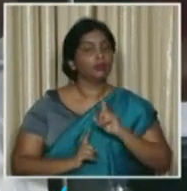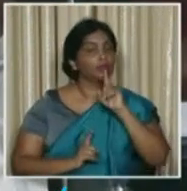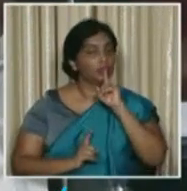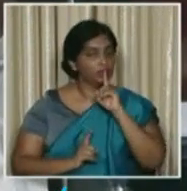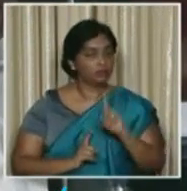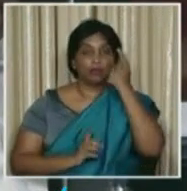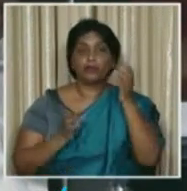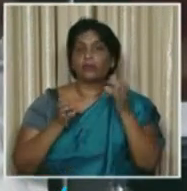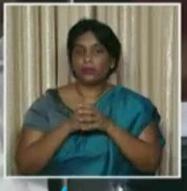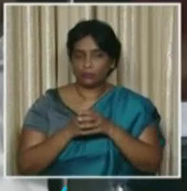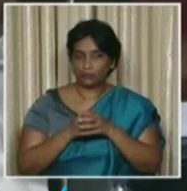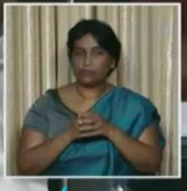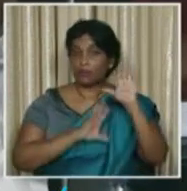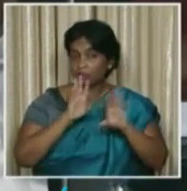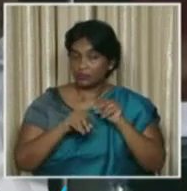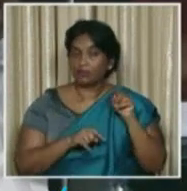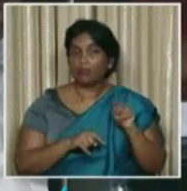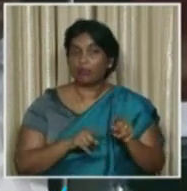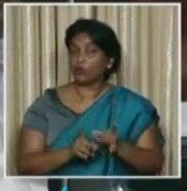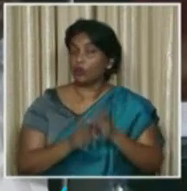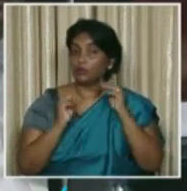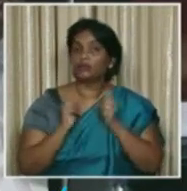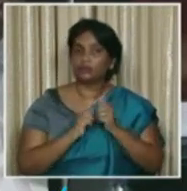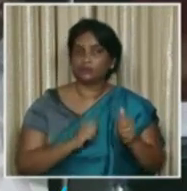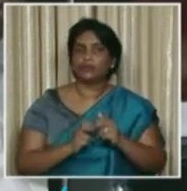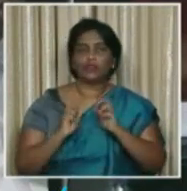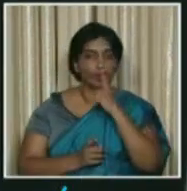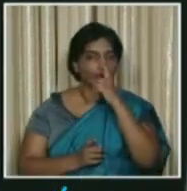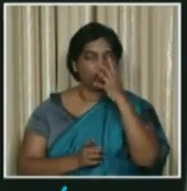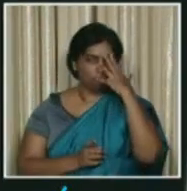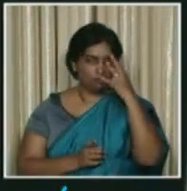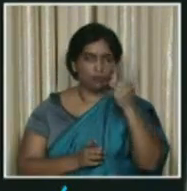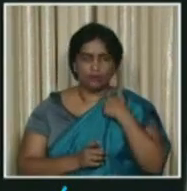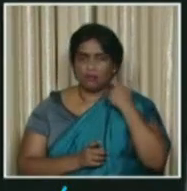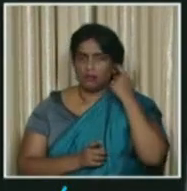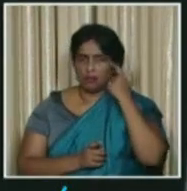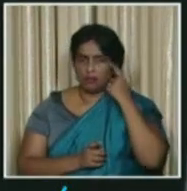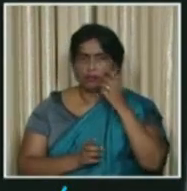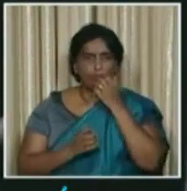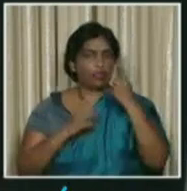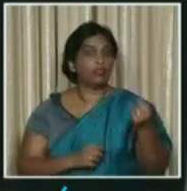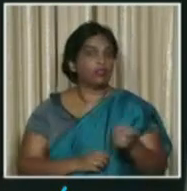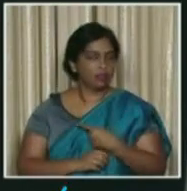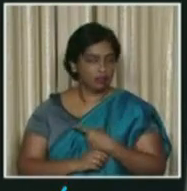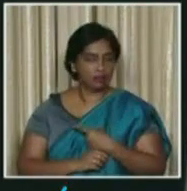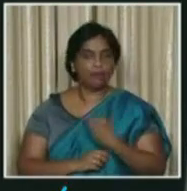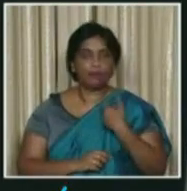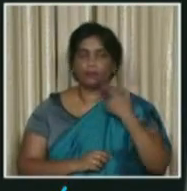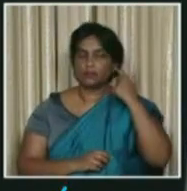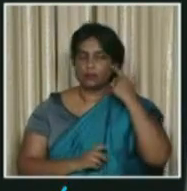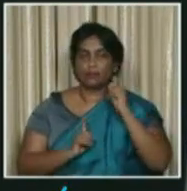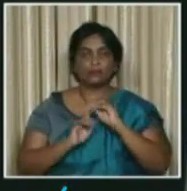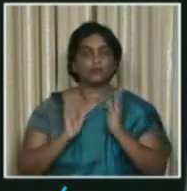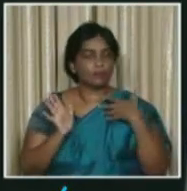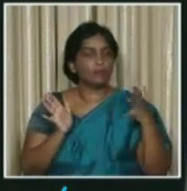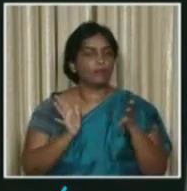කියන්නේ බුද්ධිංශ ලැබිච්ච තොරතුරු අනුව ක්‍රියා කරනවා මේ ව්‍යසනය වෙන්නේ නැහැ කියලා. මට මතකයි බෝම්බේ පුපුරපු දවස. මට මතකයි